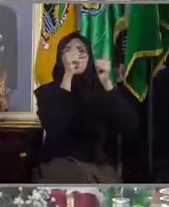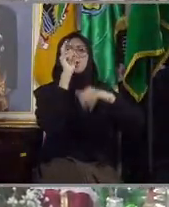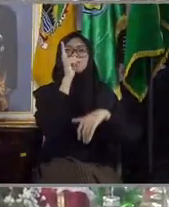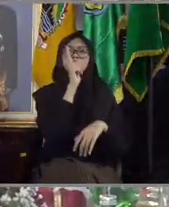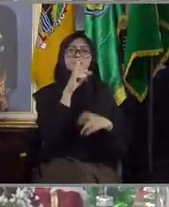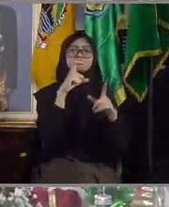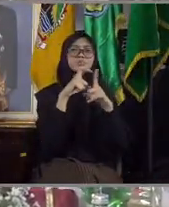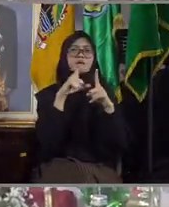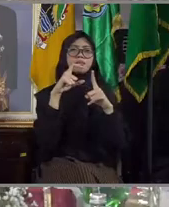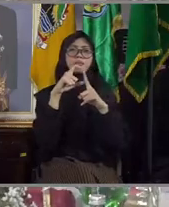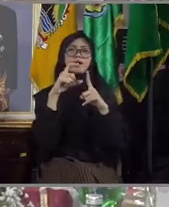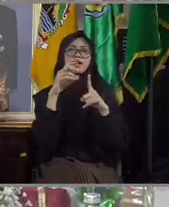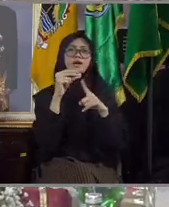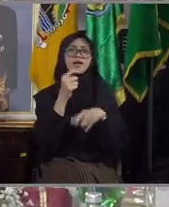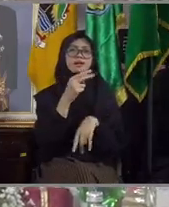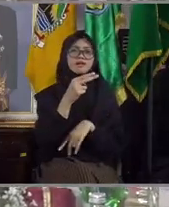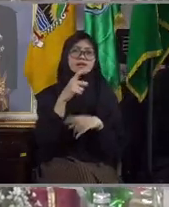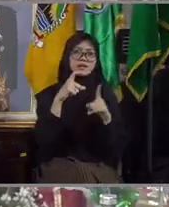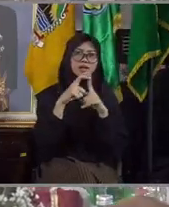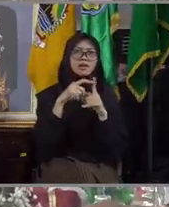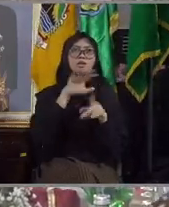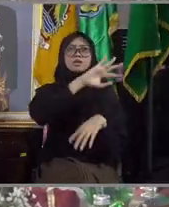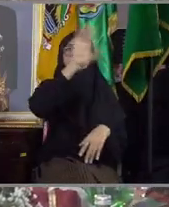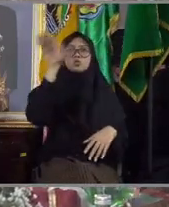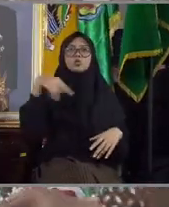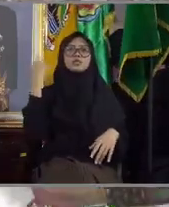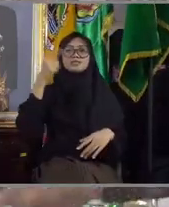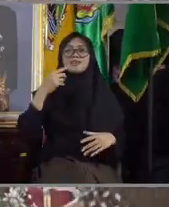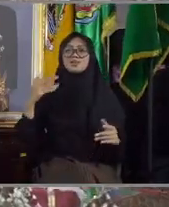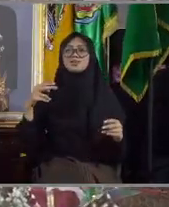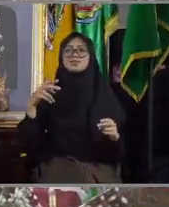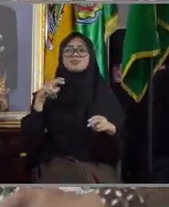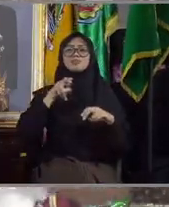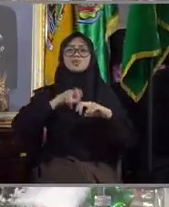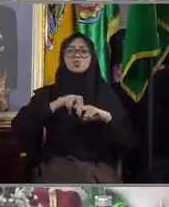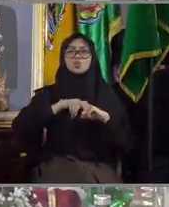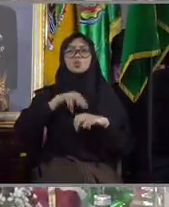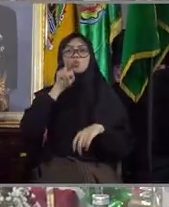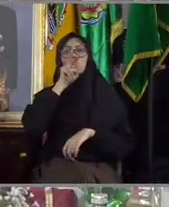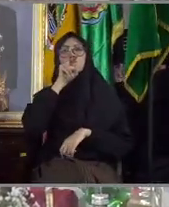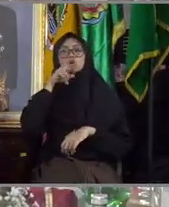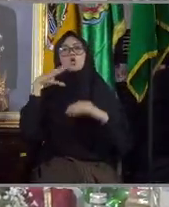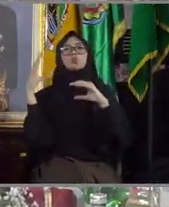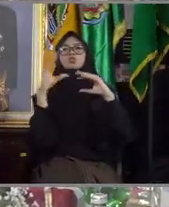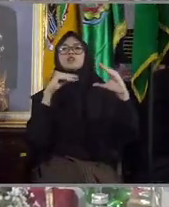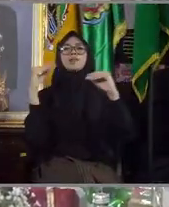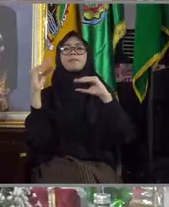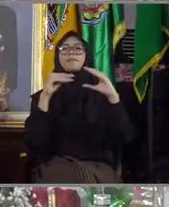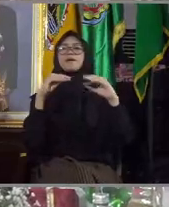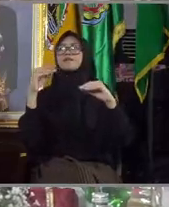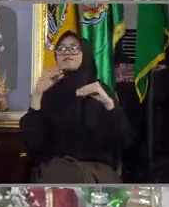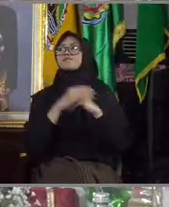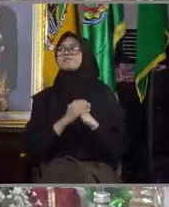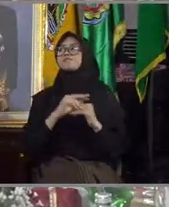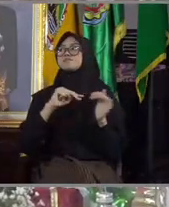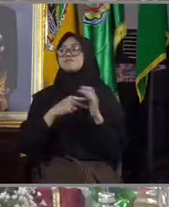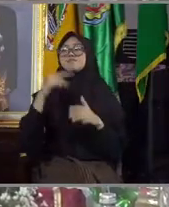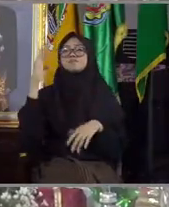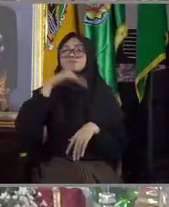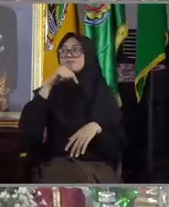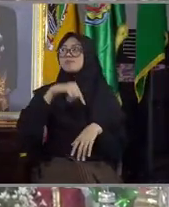DPRD-nya dari Provinsi selalu nungguin semua musrenbangnya. Jadi kawan-kawan ini nanti yang akan ikut